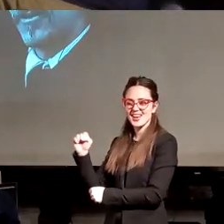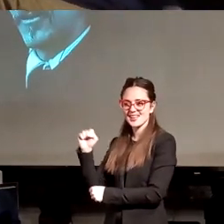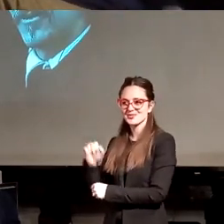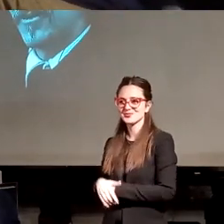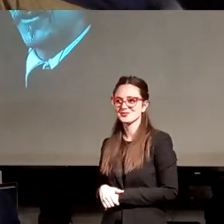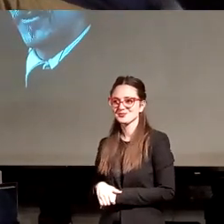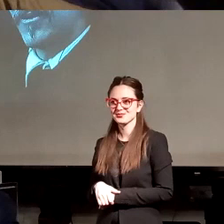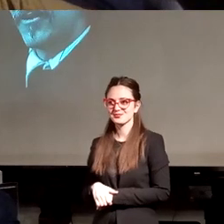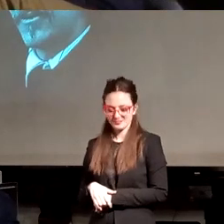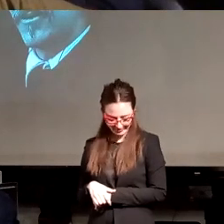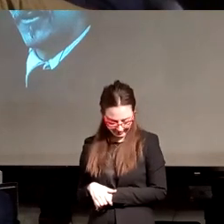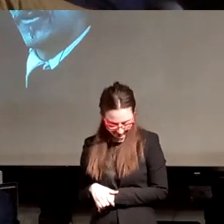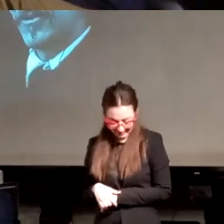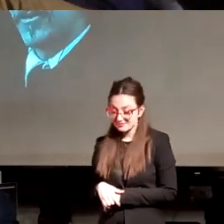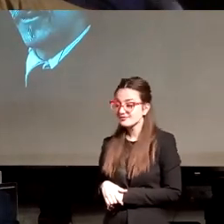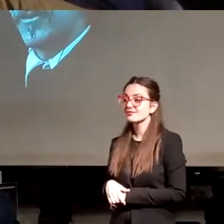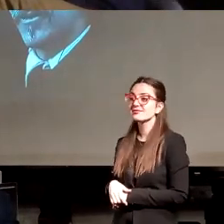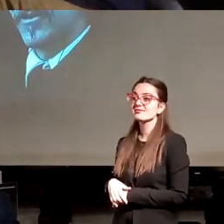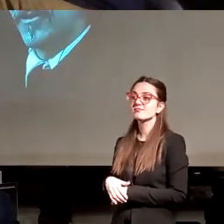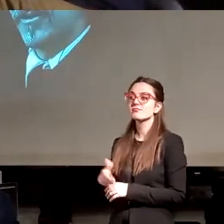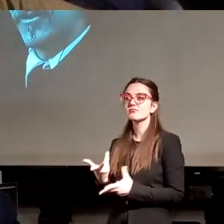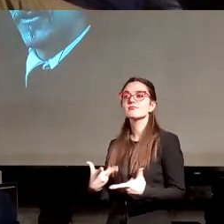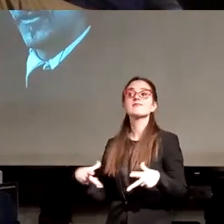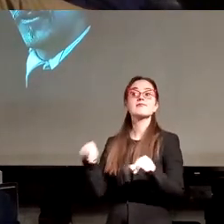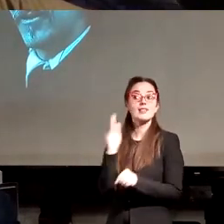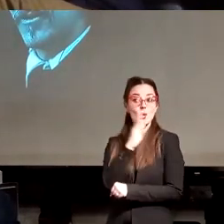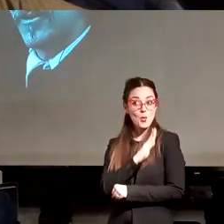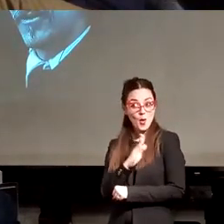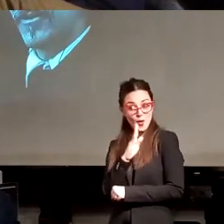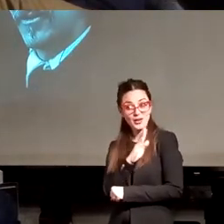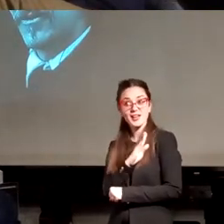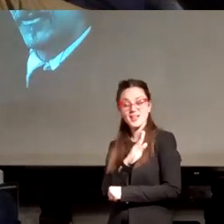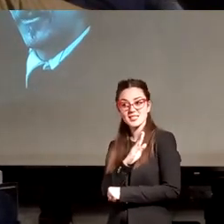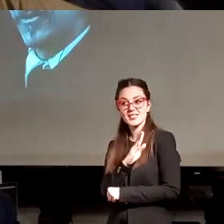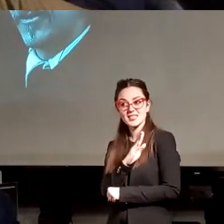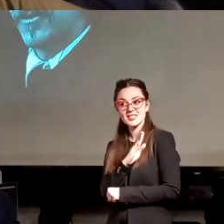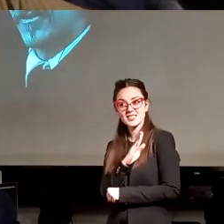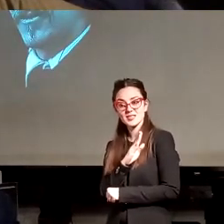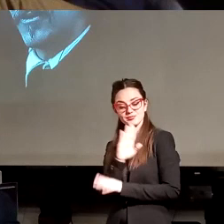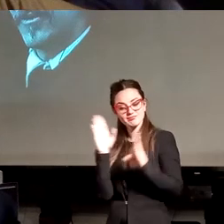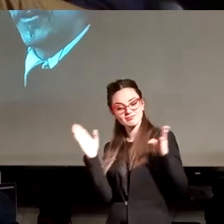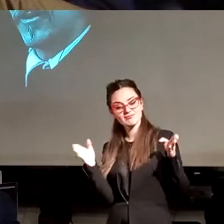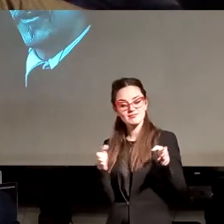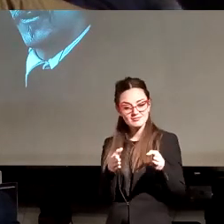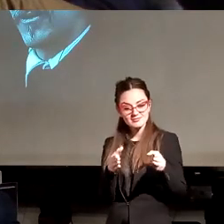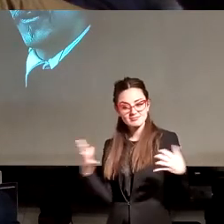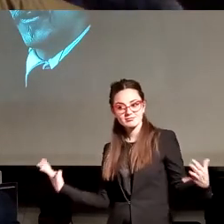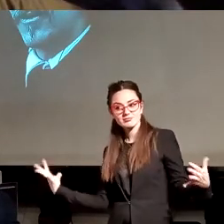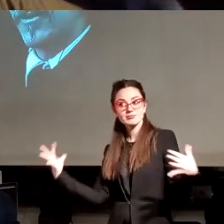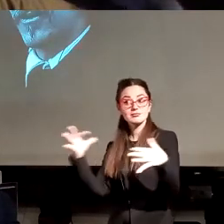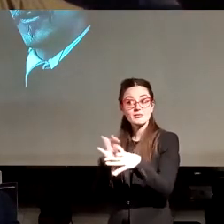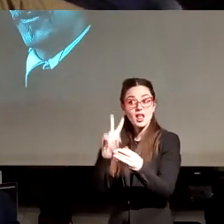non chiudiamo ora su su borges è come dire cercando di ricongiungere con